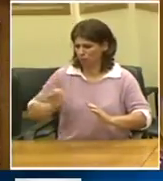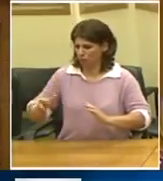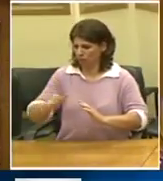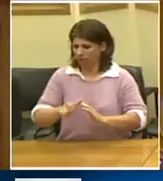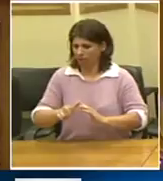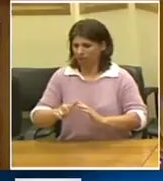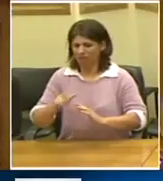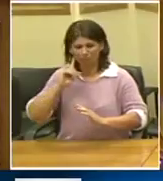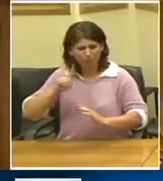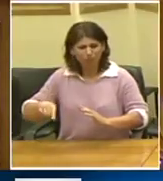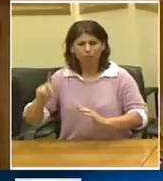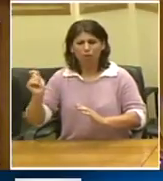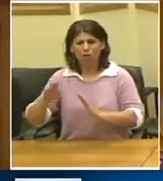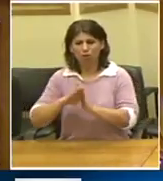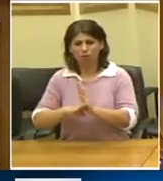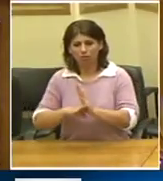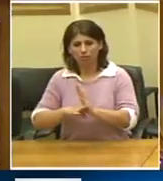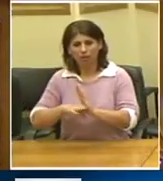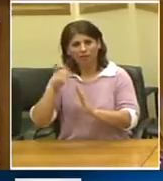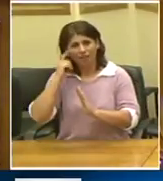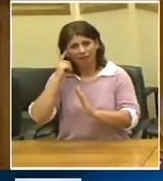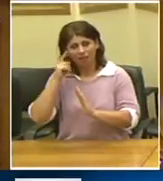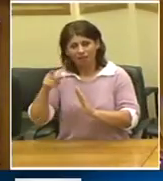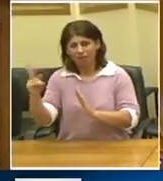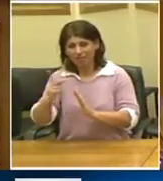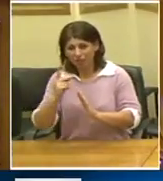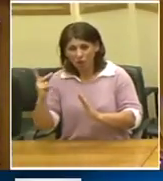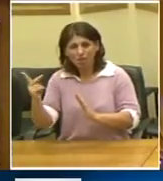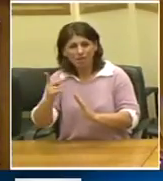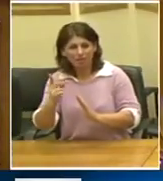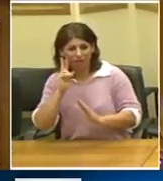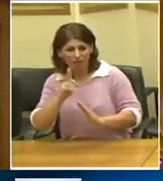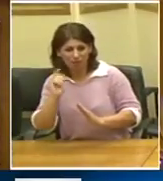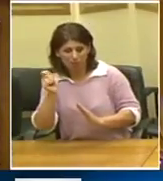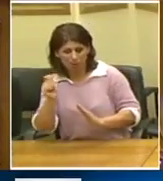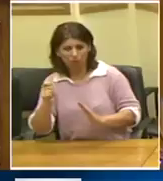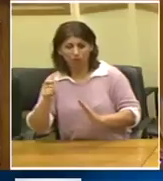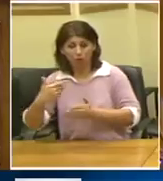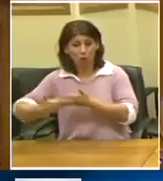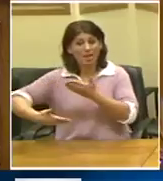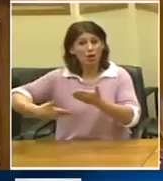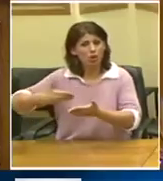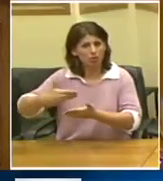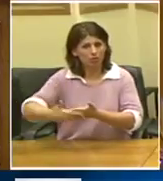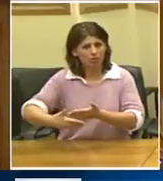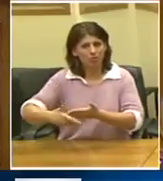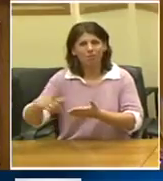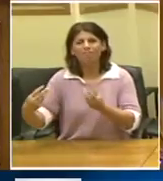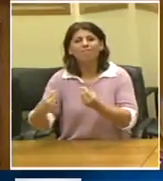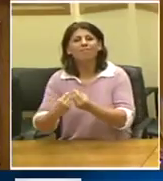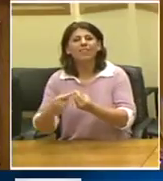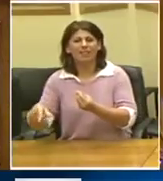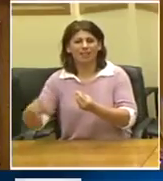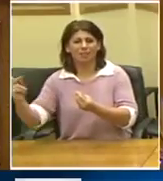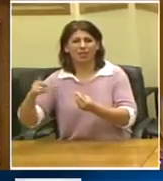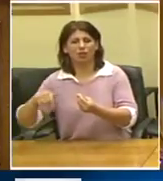συνολικά. Κατανοώ ότι το αποστηρωμένο και αποκομμένο από την κοινωνία περιβάλλον του επαγγελματία πολιτικού και του κληρονόμου δεν επιτρέπουν να κατανοήσει κατά συνέπεια να αντιμετωπίσει